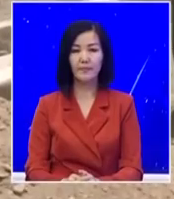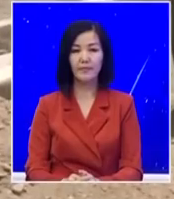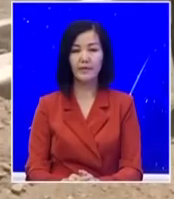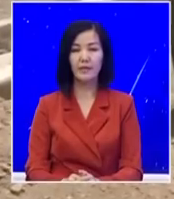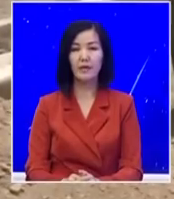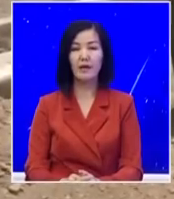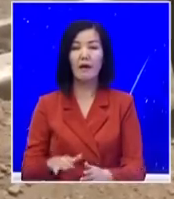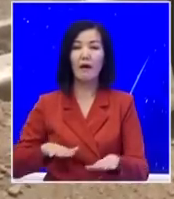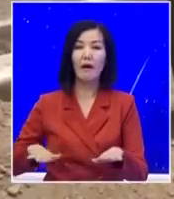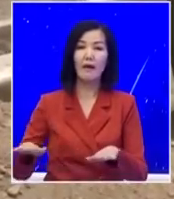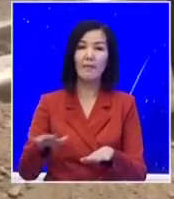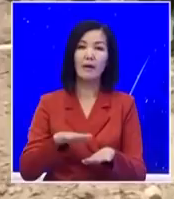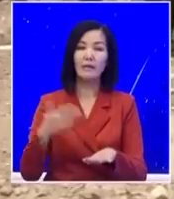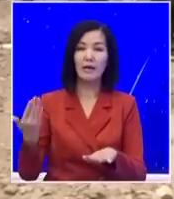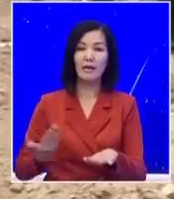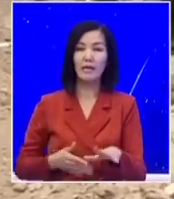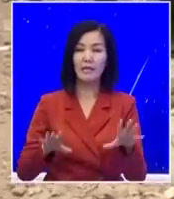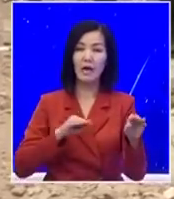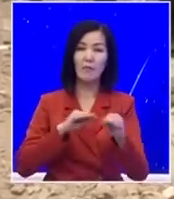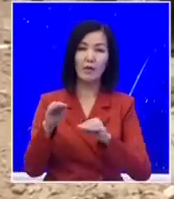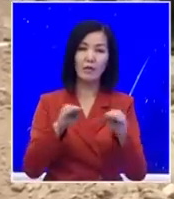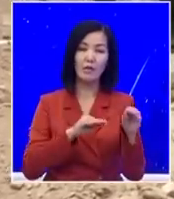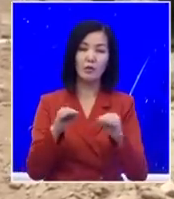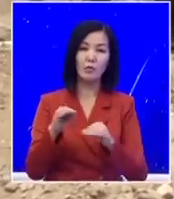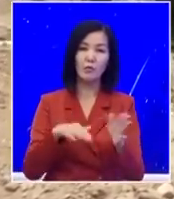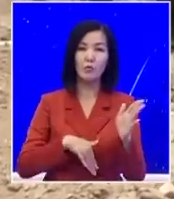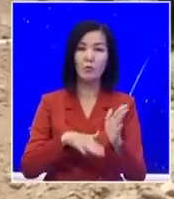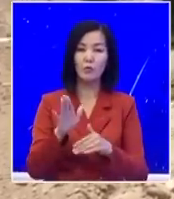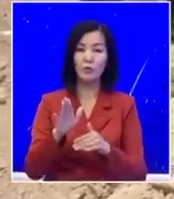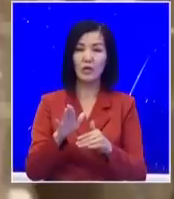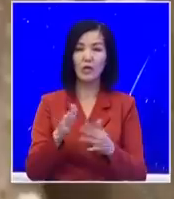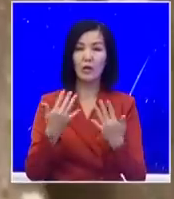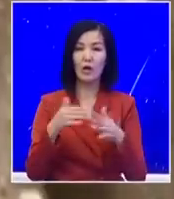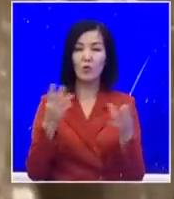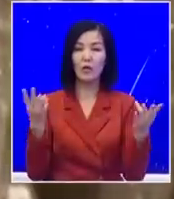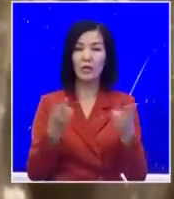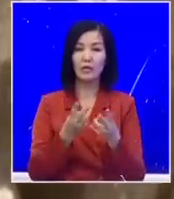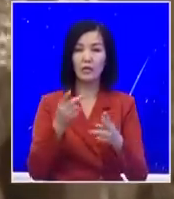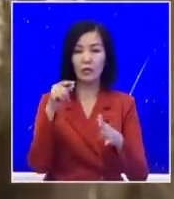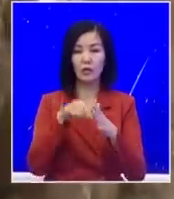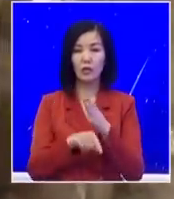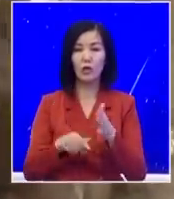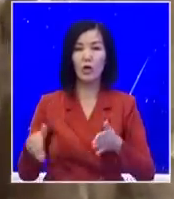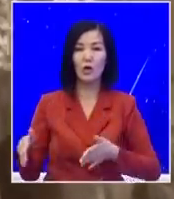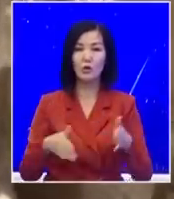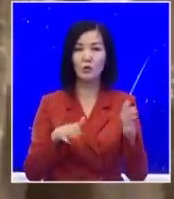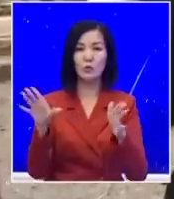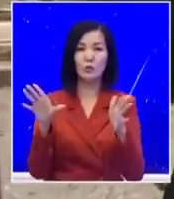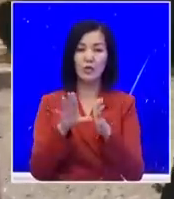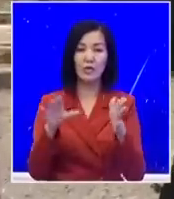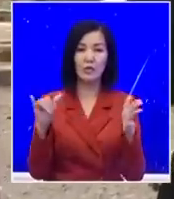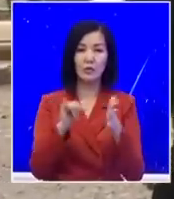Сонымен қатар аймақтағы елді мекендерді абаттандыру жұмыстары қарқынды. Әр ауылдың қажеттілігіне қарай ішкі жолдары жөнделіп, жарық